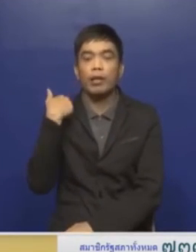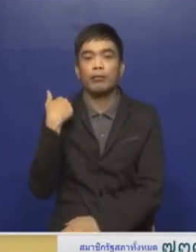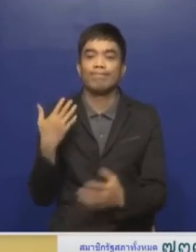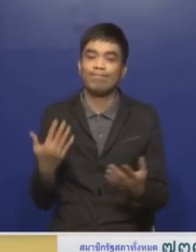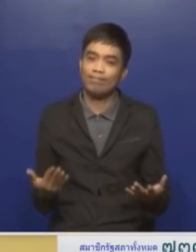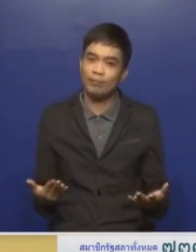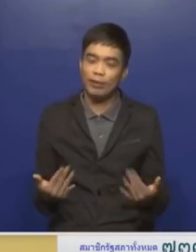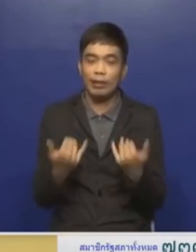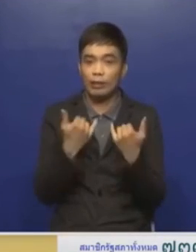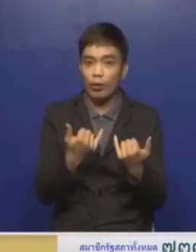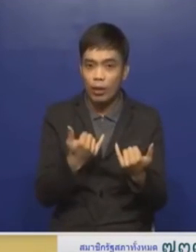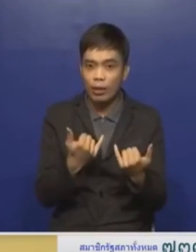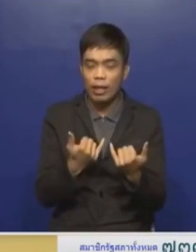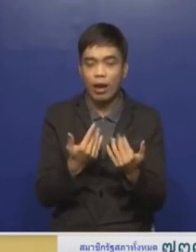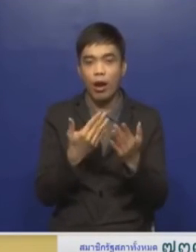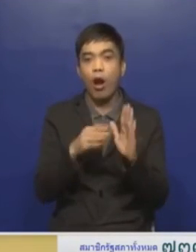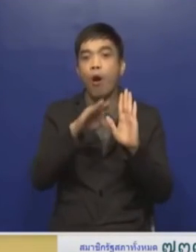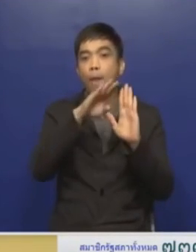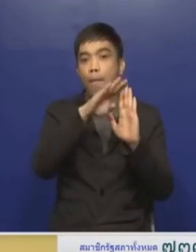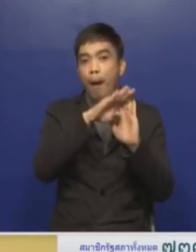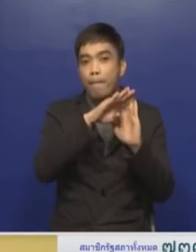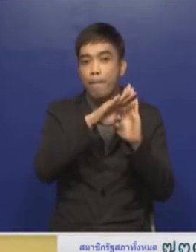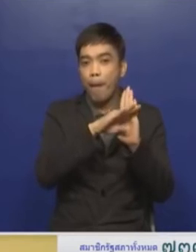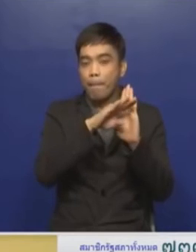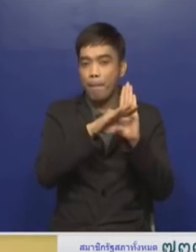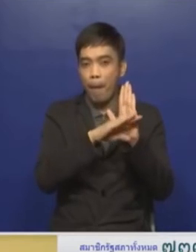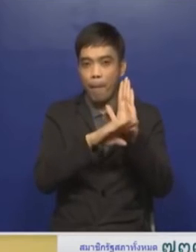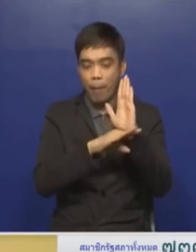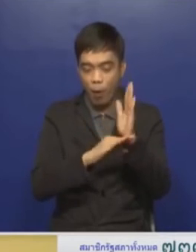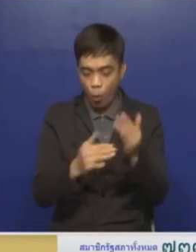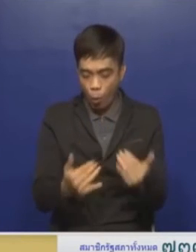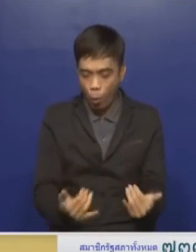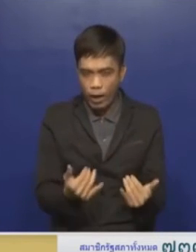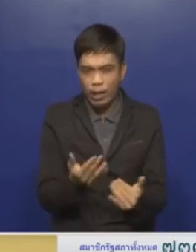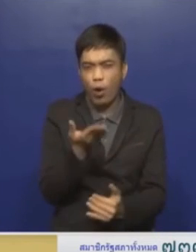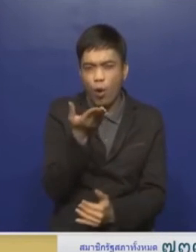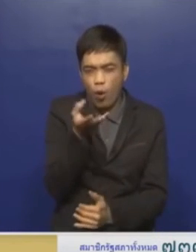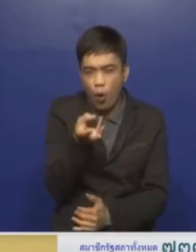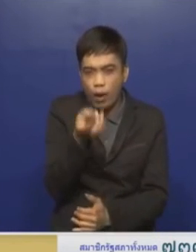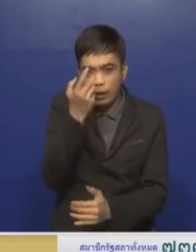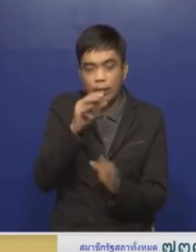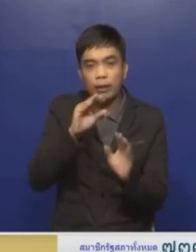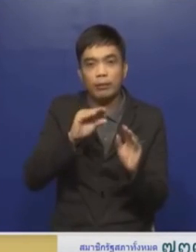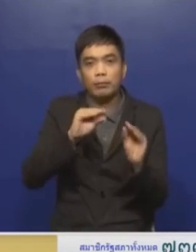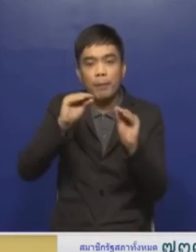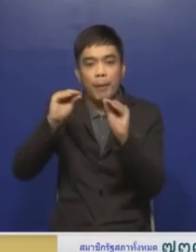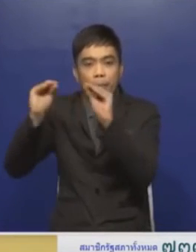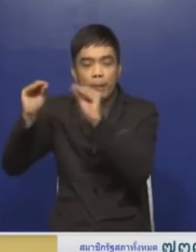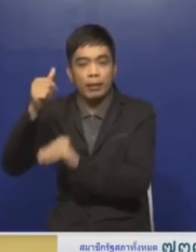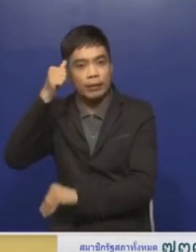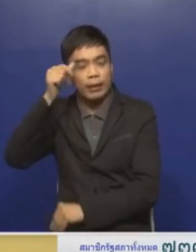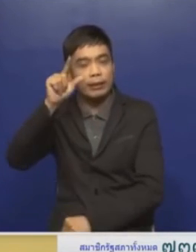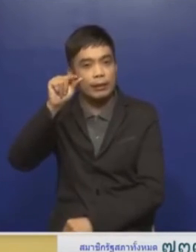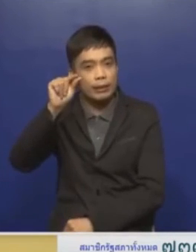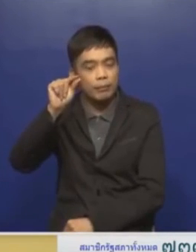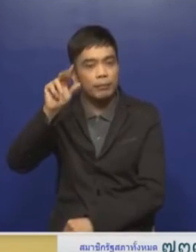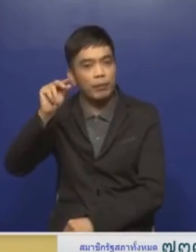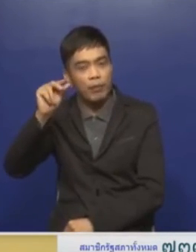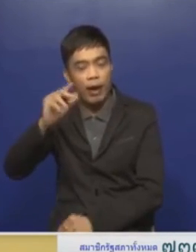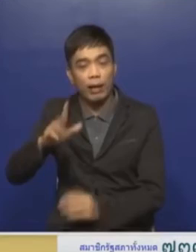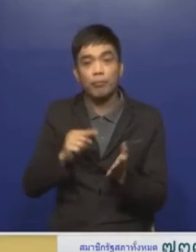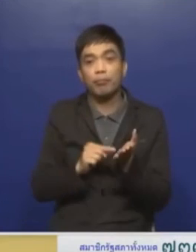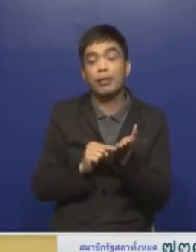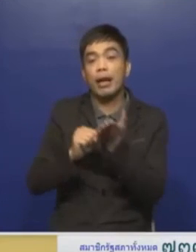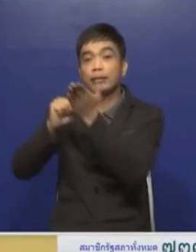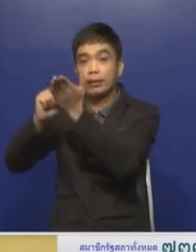ในการพจานารับหนูนมาตามรำดับแล้ววันนี้จะรอเวลาอีกสั 20-30 วันเพื่อส่ไปให้สารับหนูนตีความ